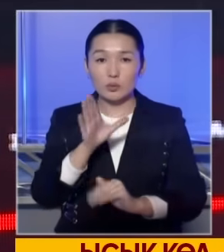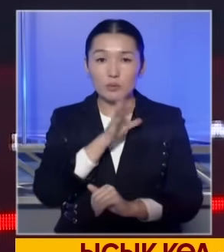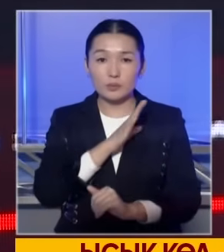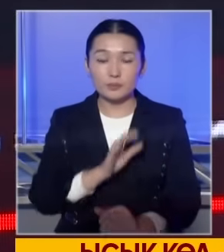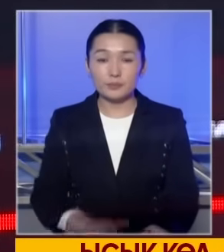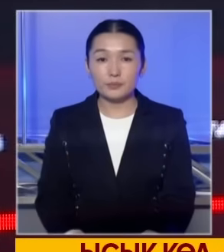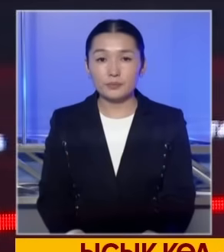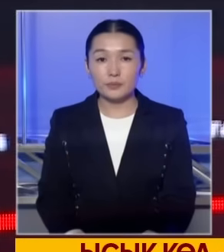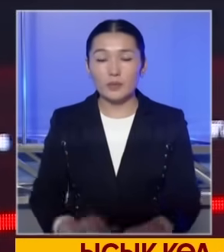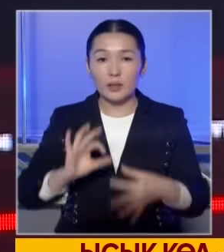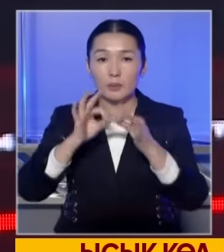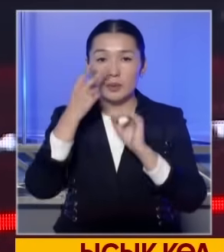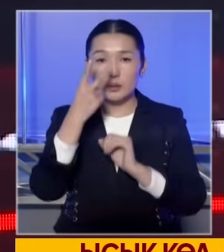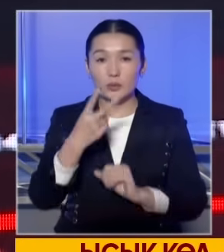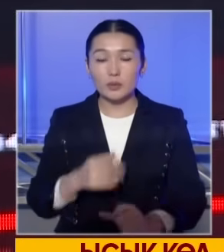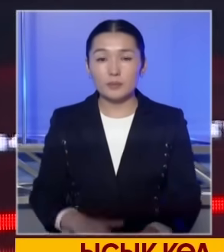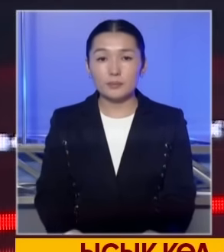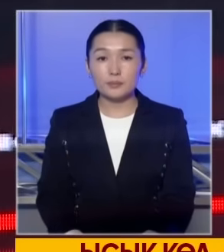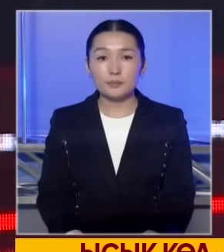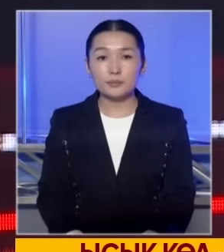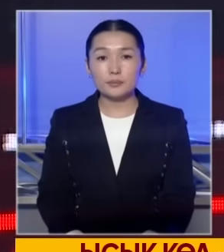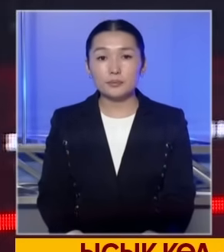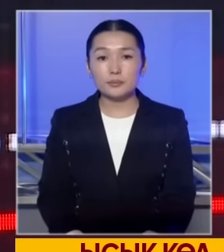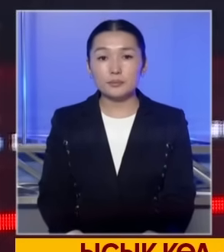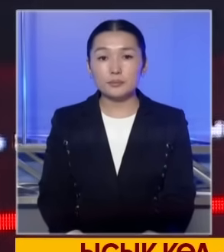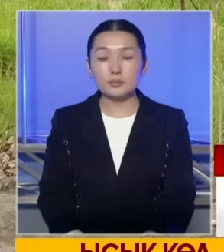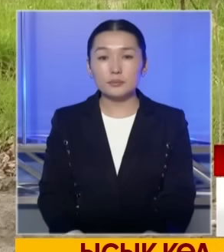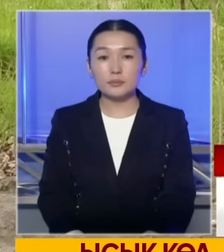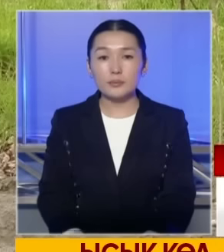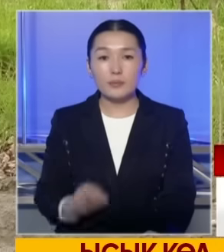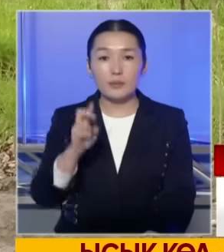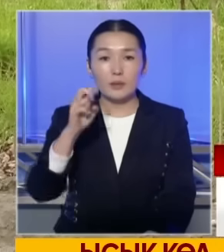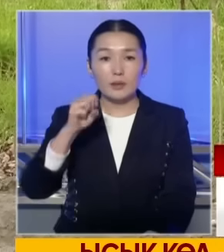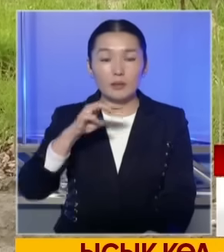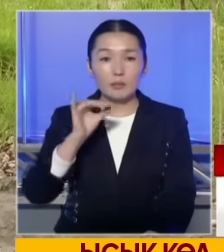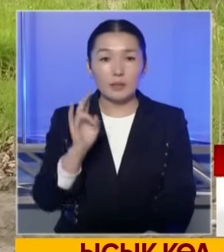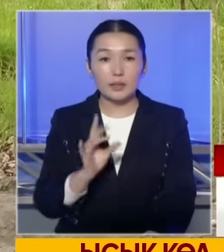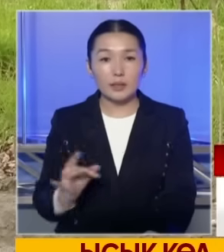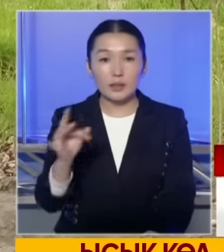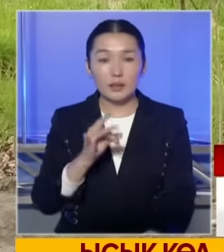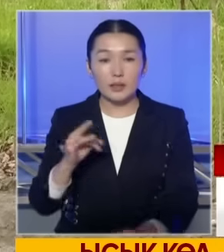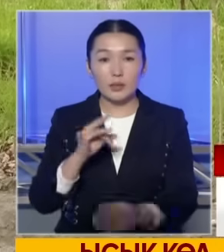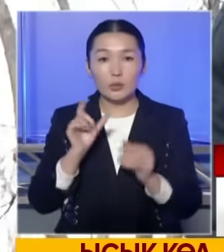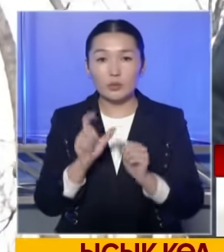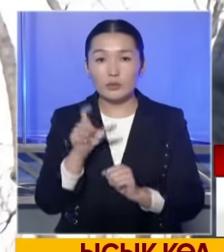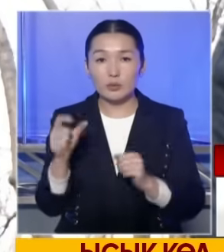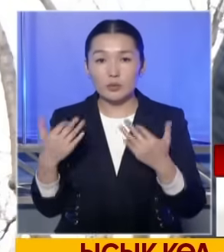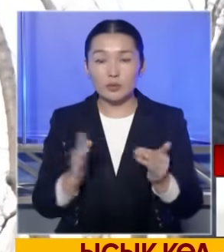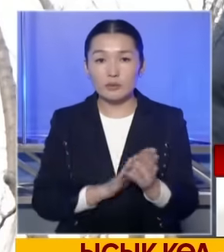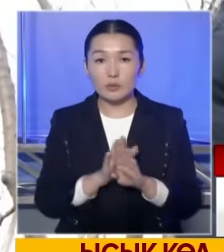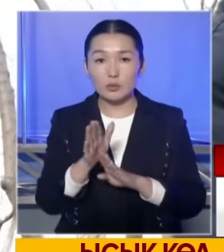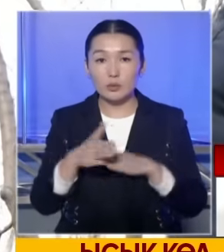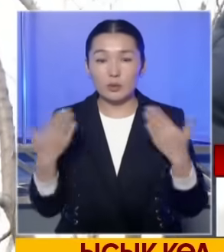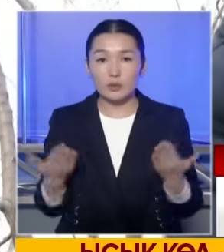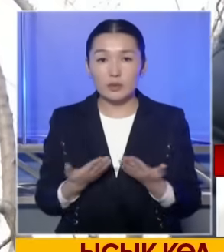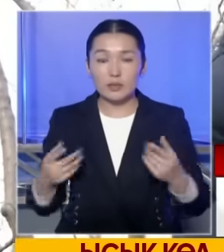болгон. Теманы Акмарал Сабатар улантат. Баткен районунун Капчыгай айылынын тургундары учурда толугу менен жай турмушка